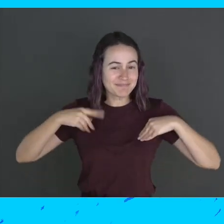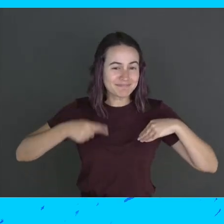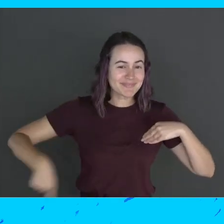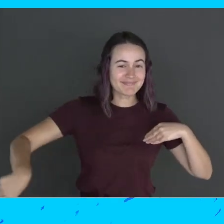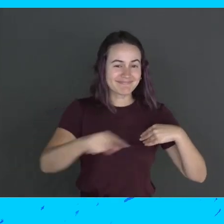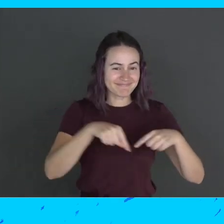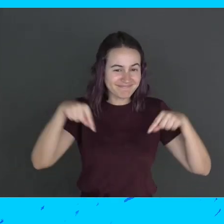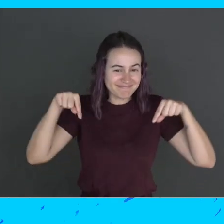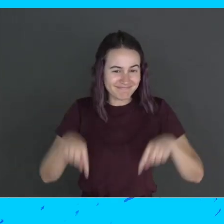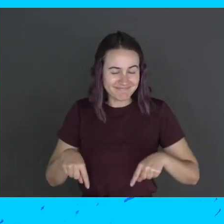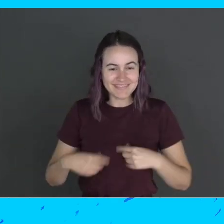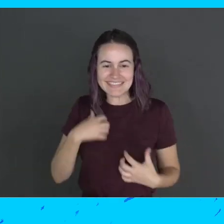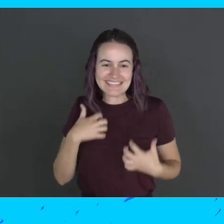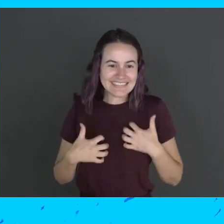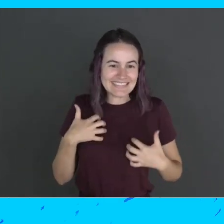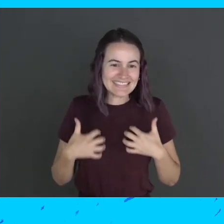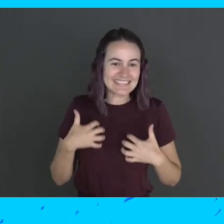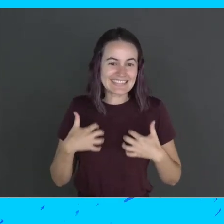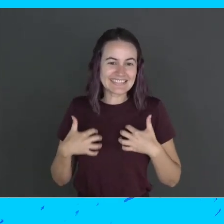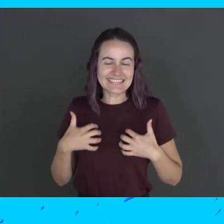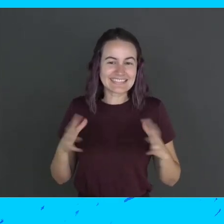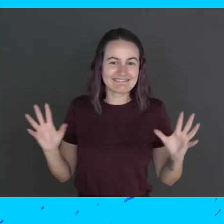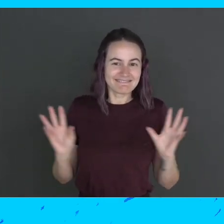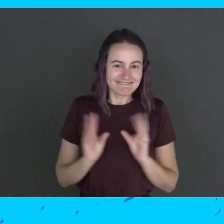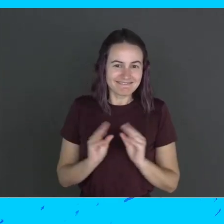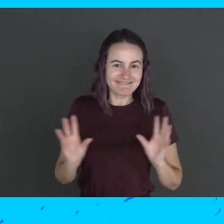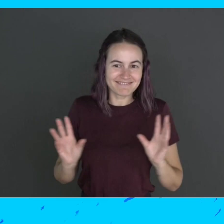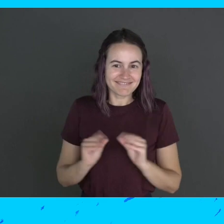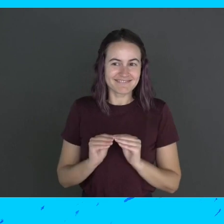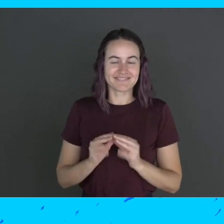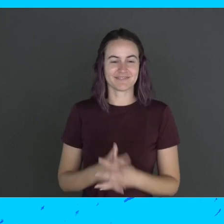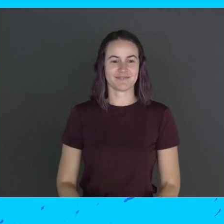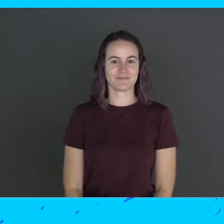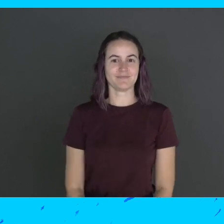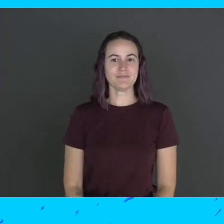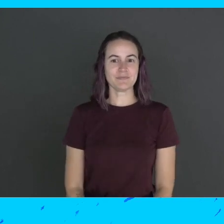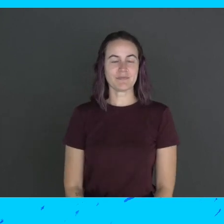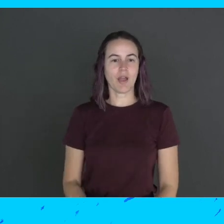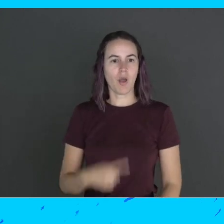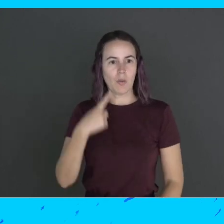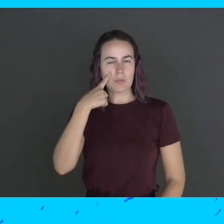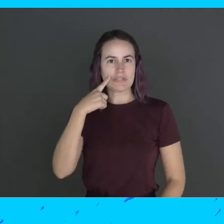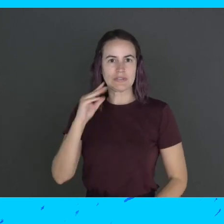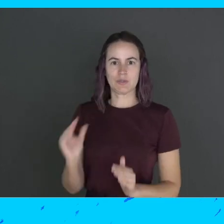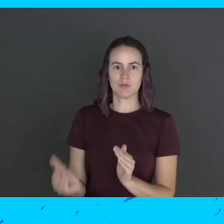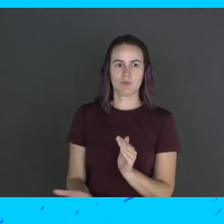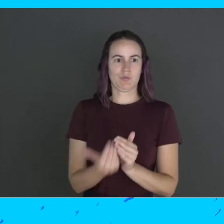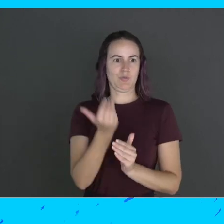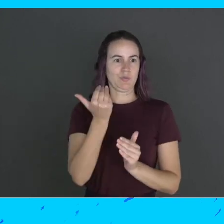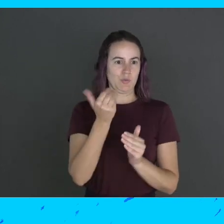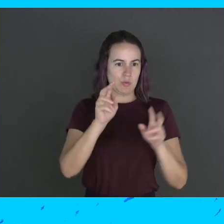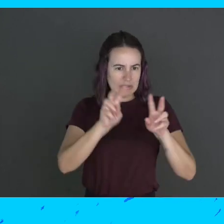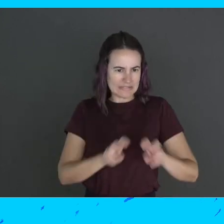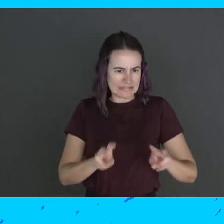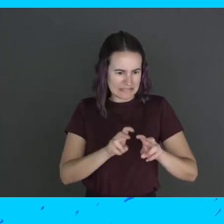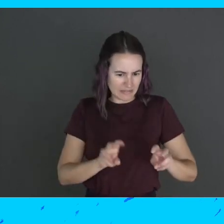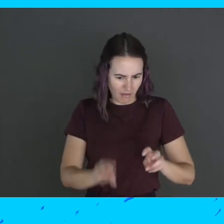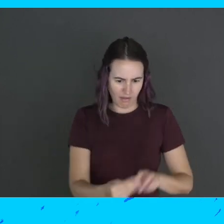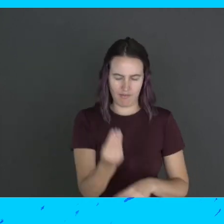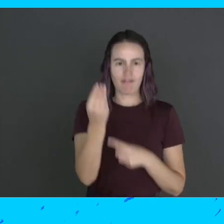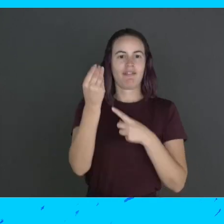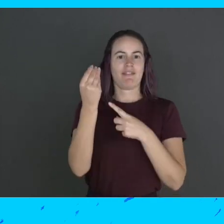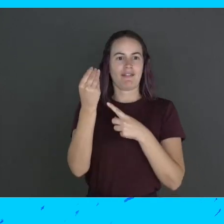l'automisation, entreprise sociale et tout ce qui est positif et important pour les jeunes et